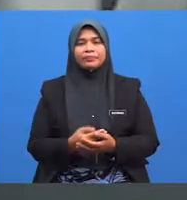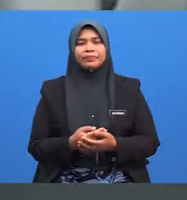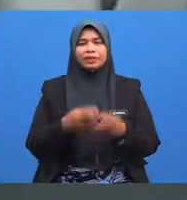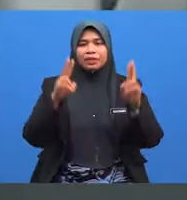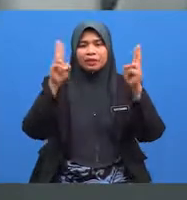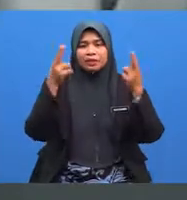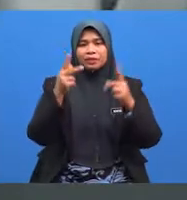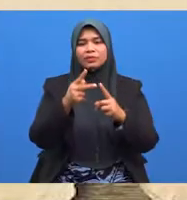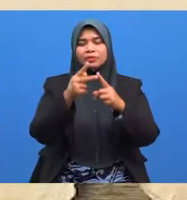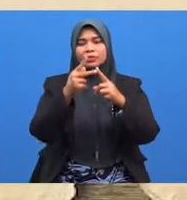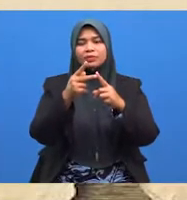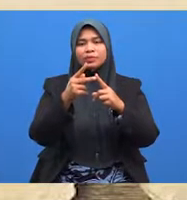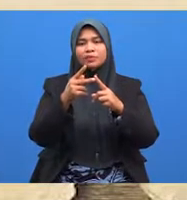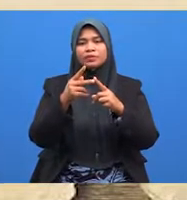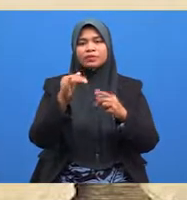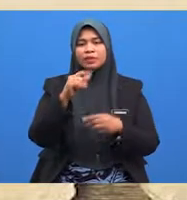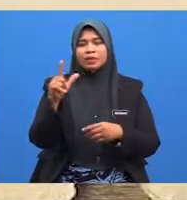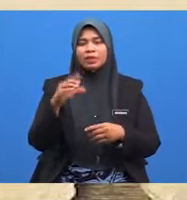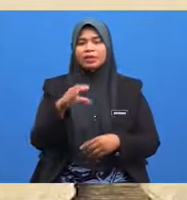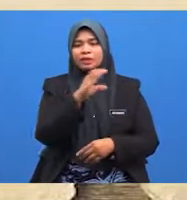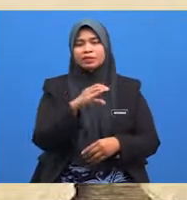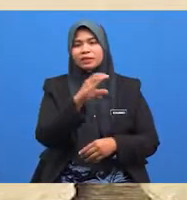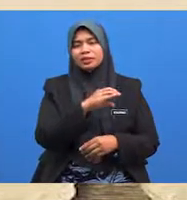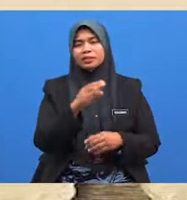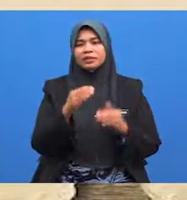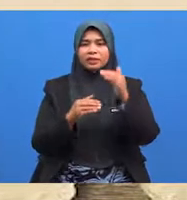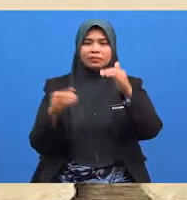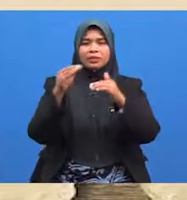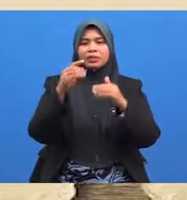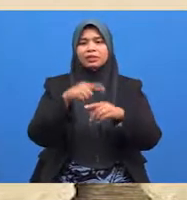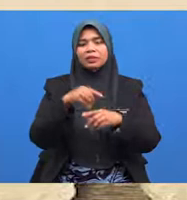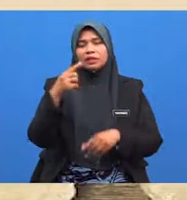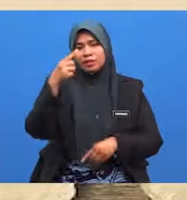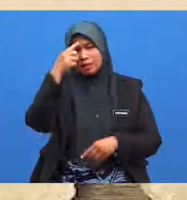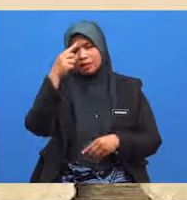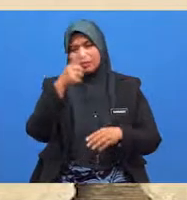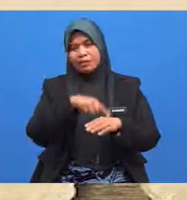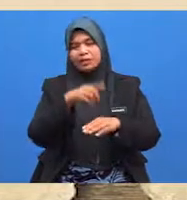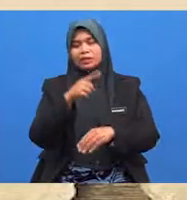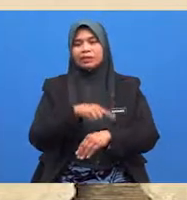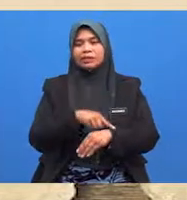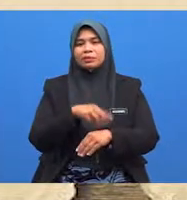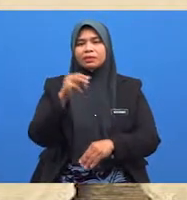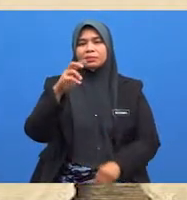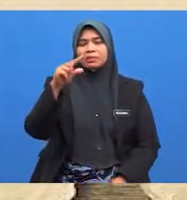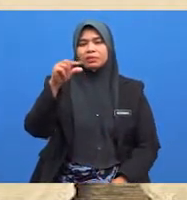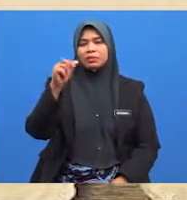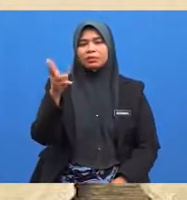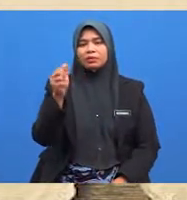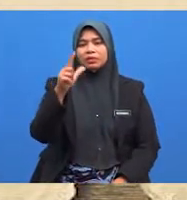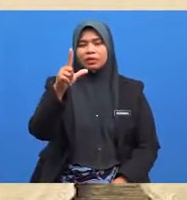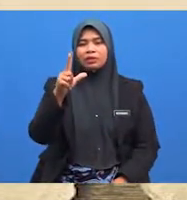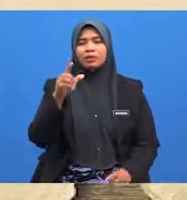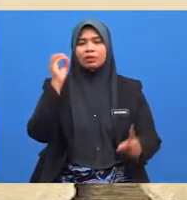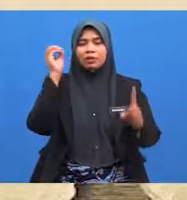khusus topik ini ialah ciri-ciri seni bina yang terdapat di India pada zaman Mughal. Dua